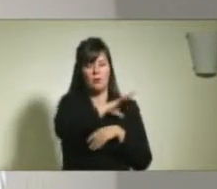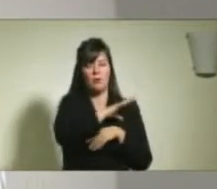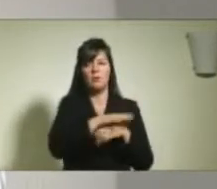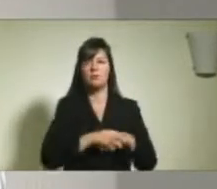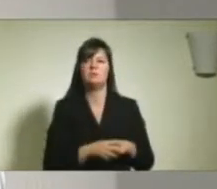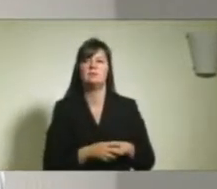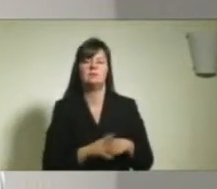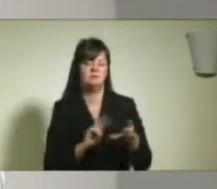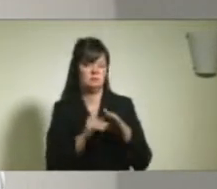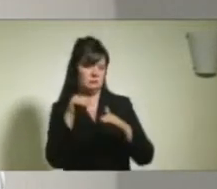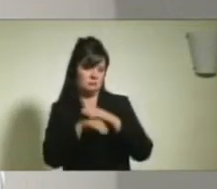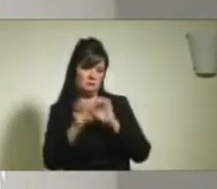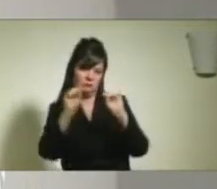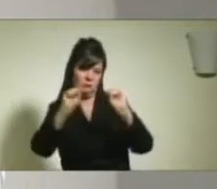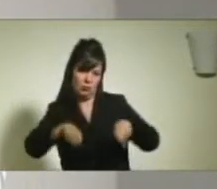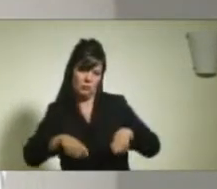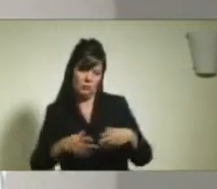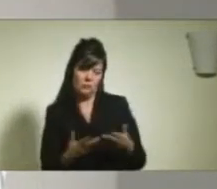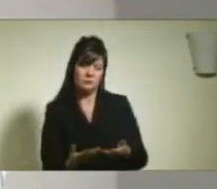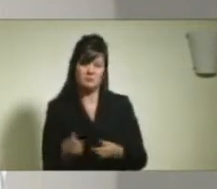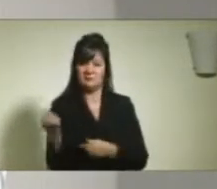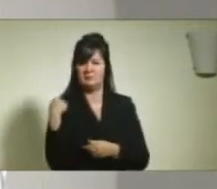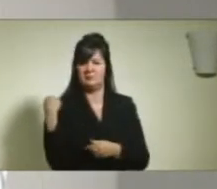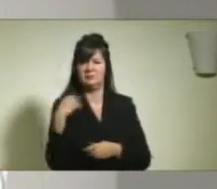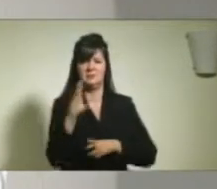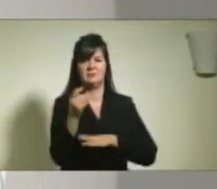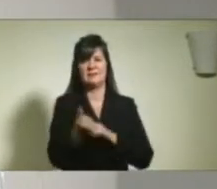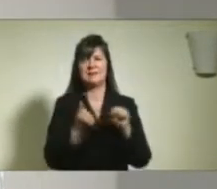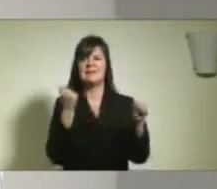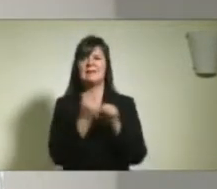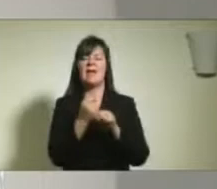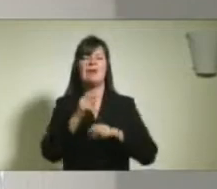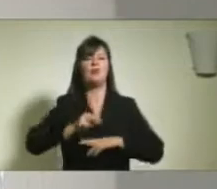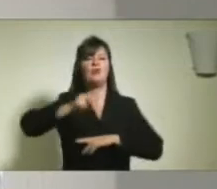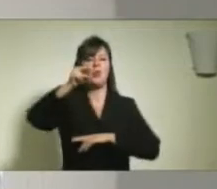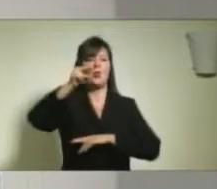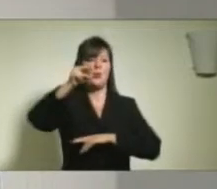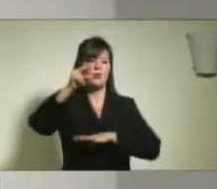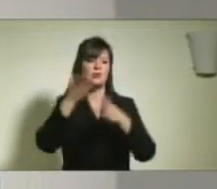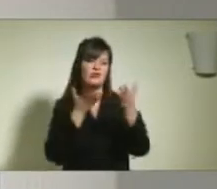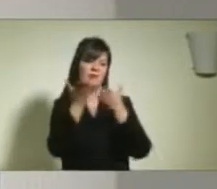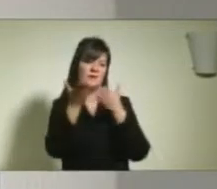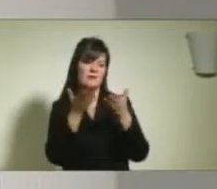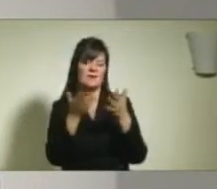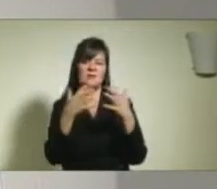Il y a une dizaine d'années, Northern Services a été dissolu et